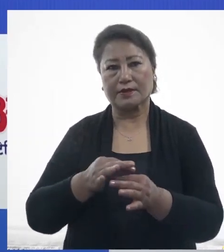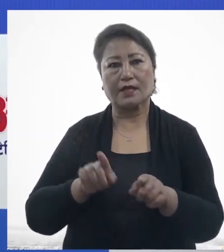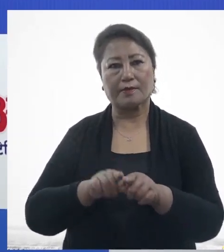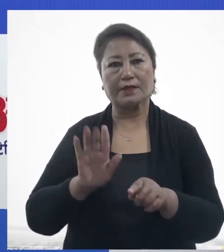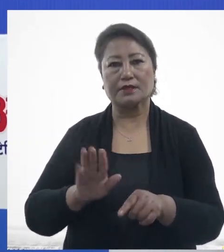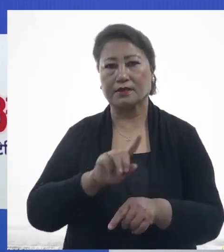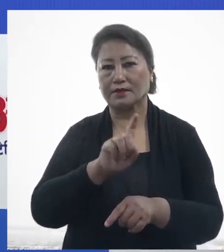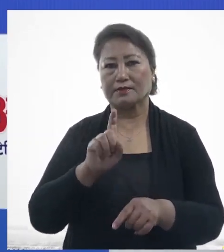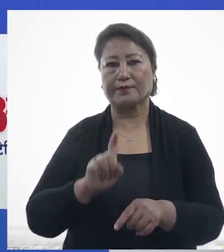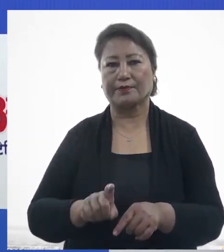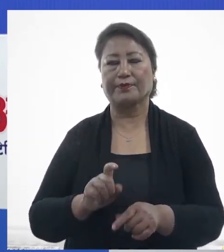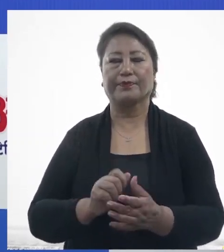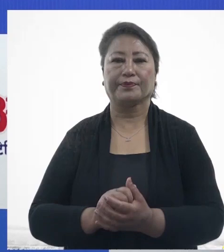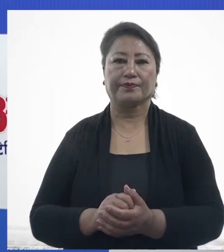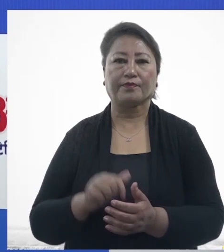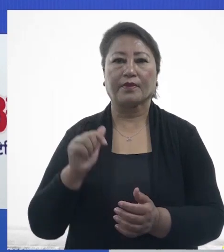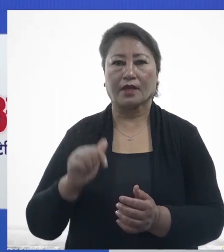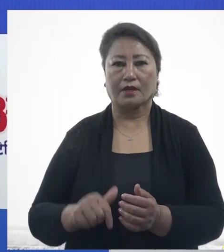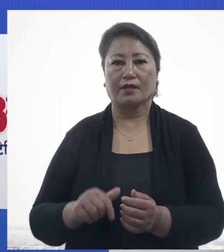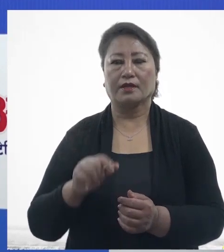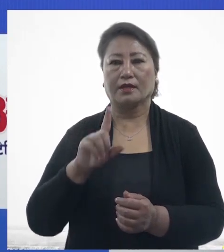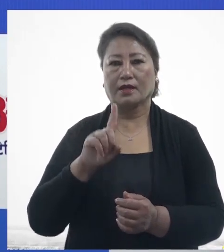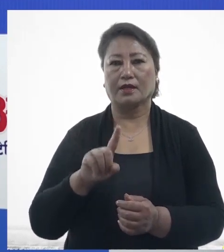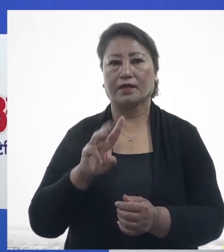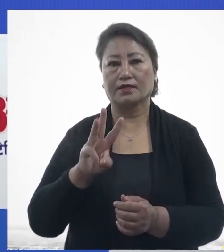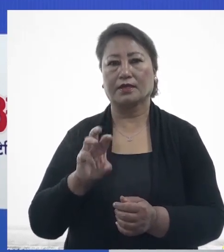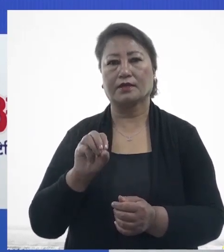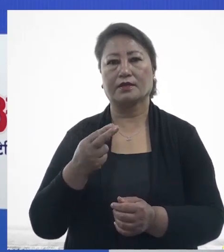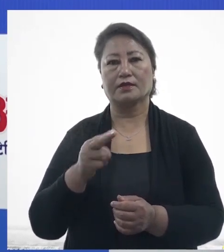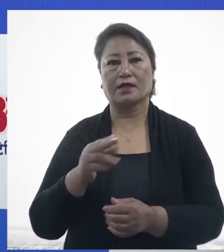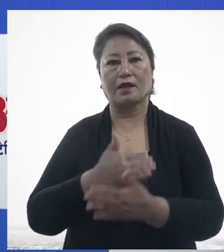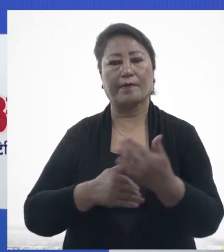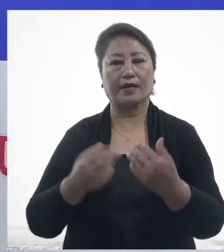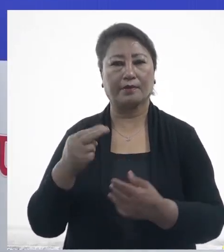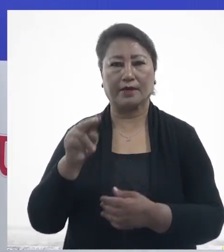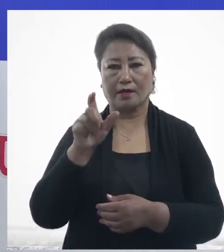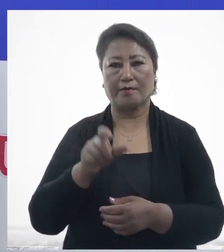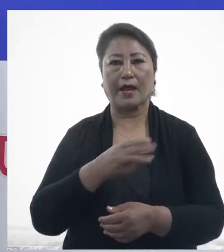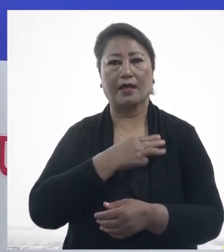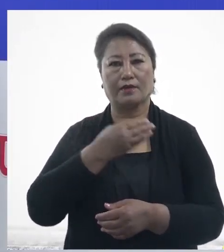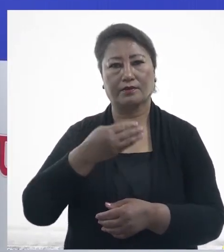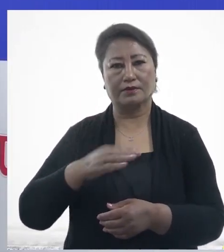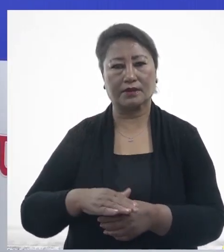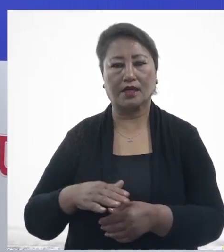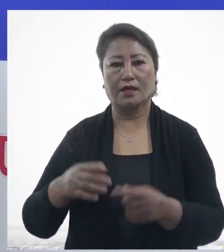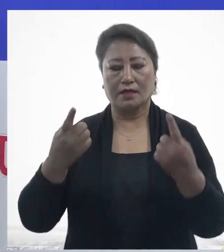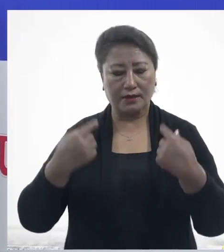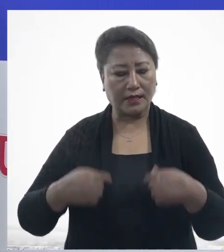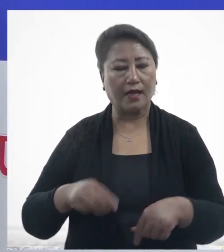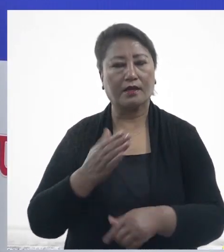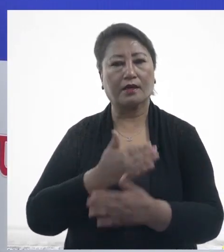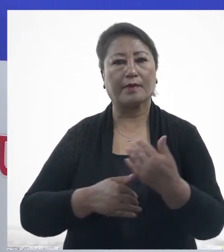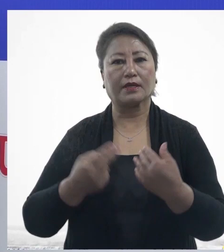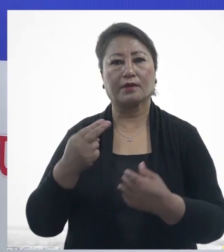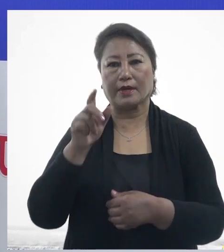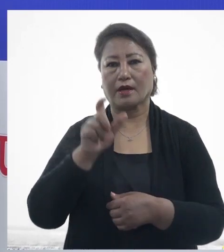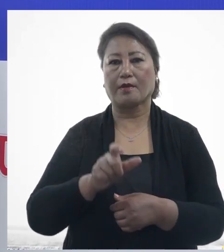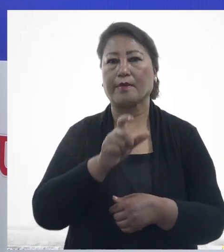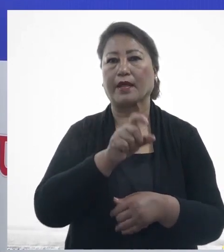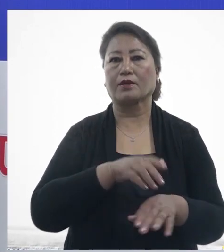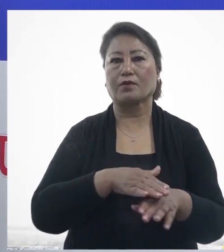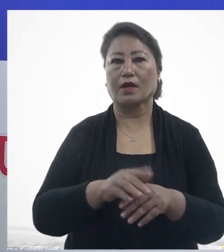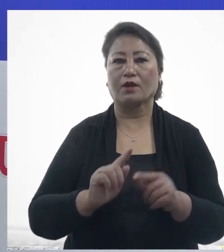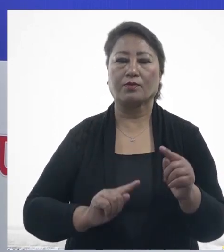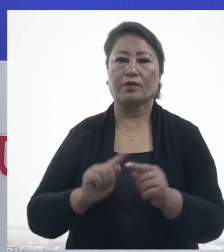त्यसको बारेमा पनि छलफल गरौँ न। अहिले हामीसँग 130 जति अपाङ्गता भएका व्यक्तिहरू हुनुहुन्छ। हामीले चाहिँ शारीरिक अपाङ्गता भएका व्यक्तिहरूलाई चाहिँ हामीले कुनै